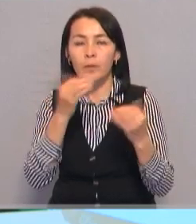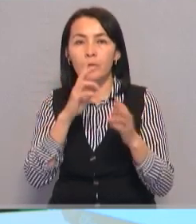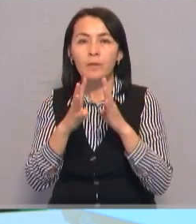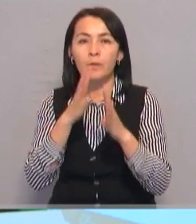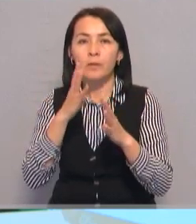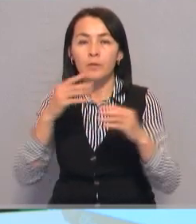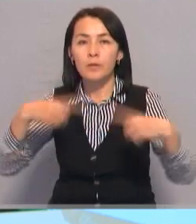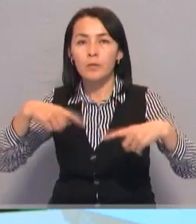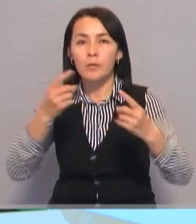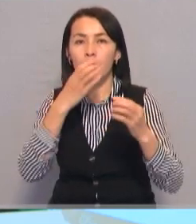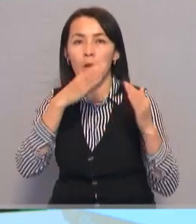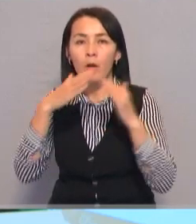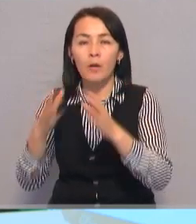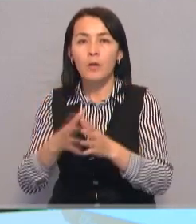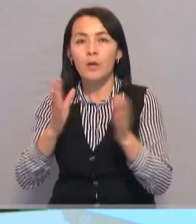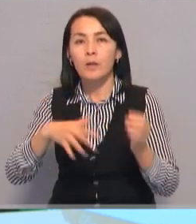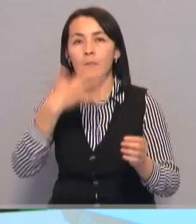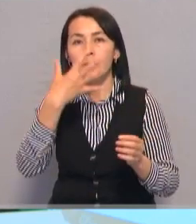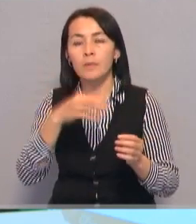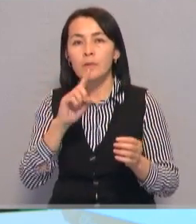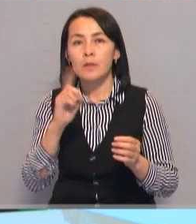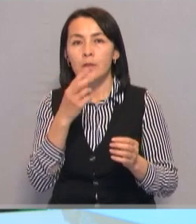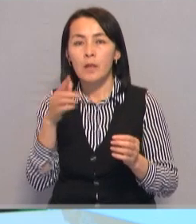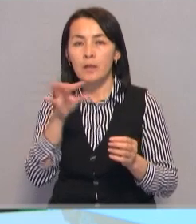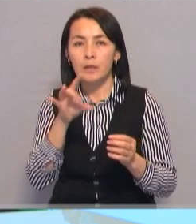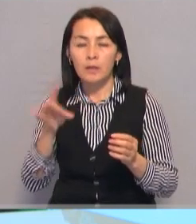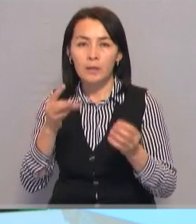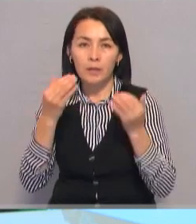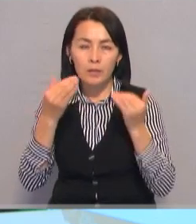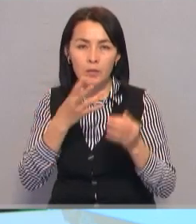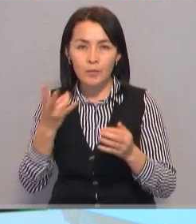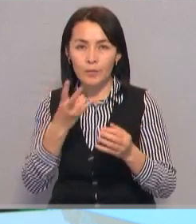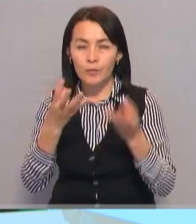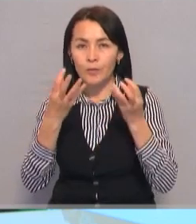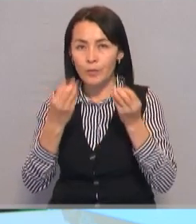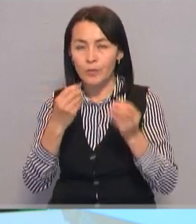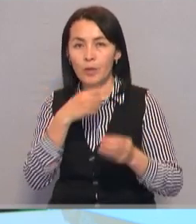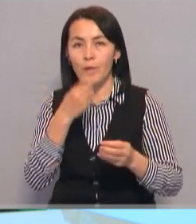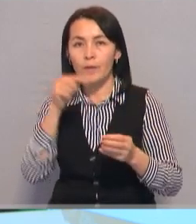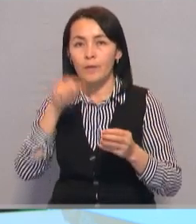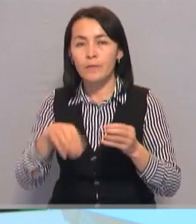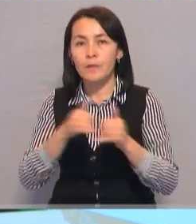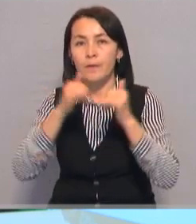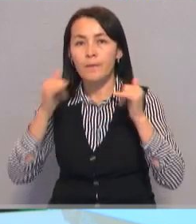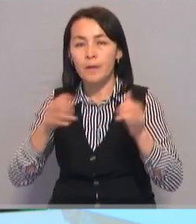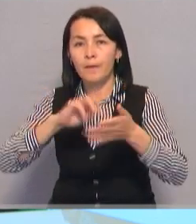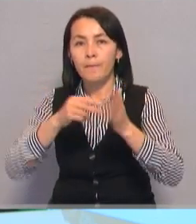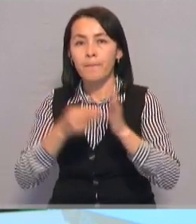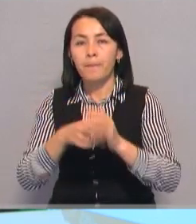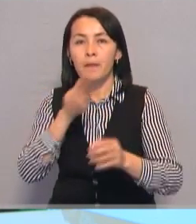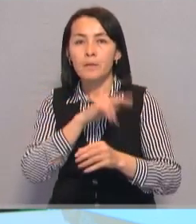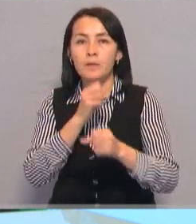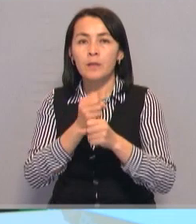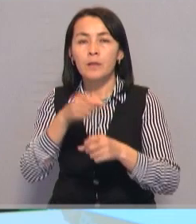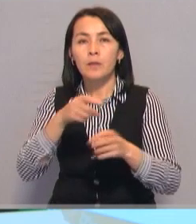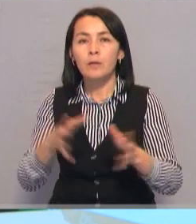будет построена теплица площадью более 51 гектаров. Необходимо добавить, что при реализации проекта трудоустроено